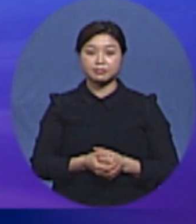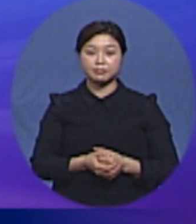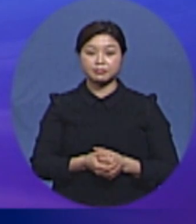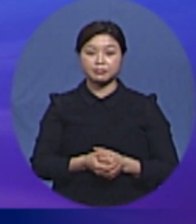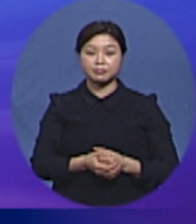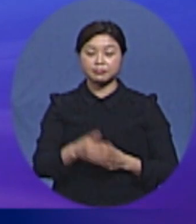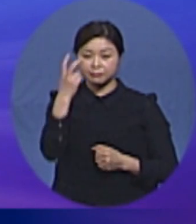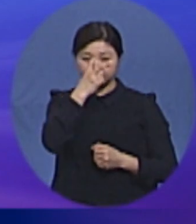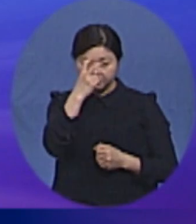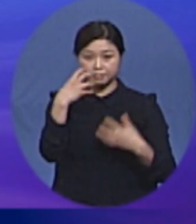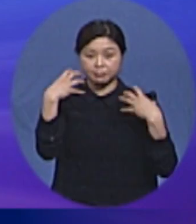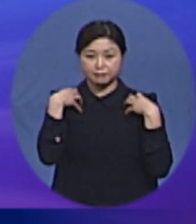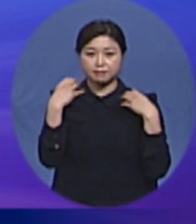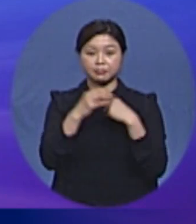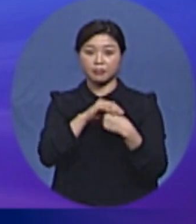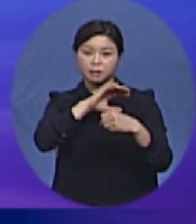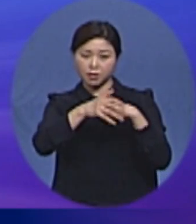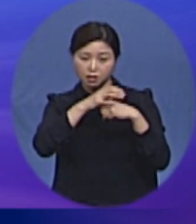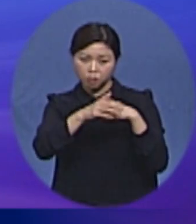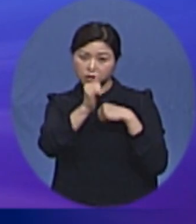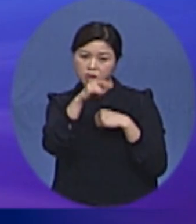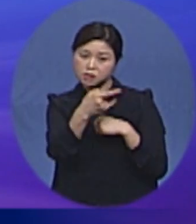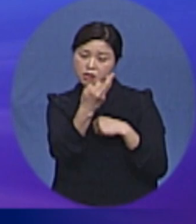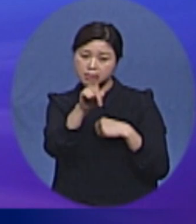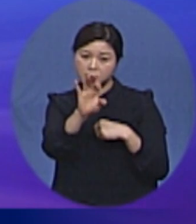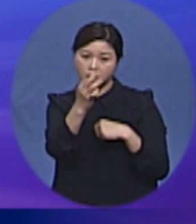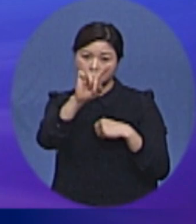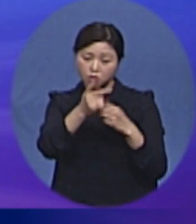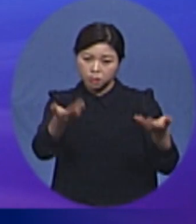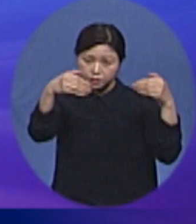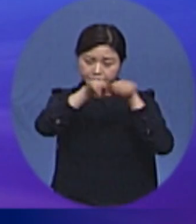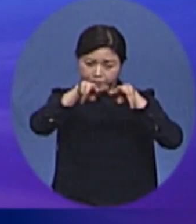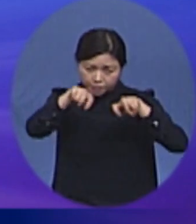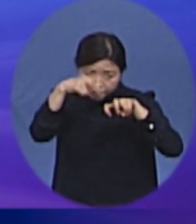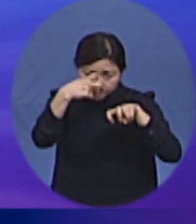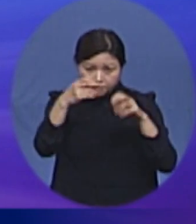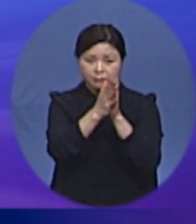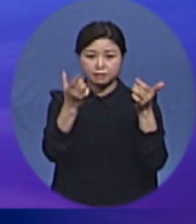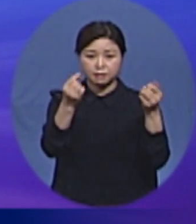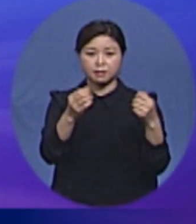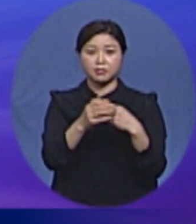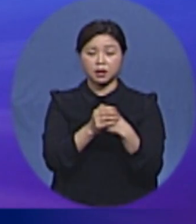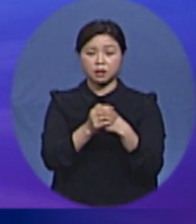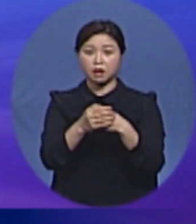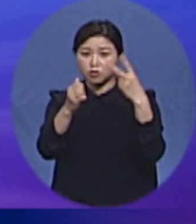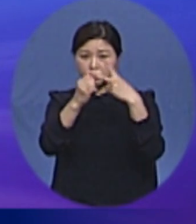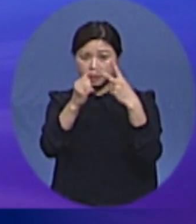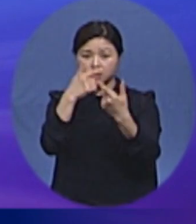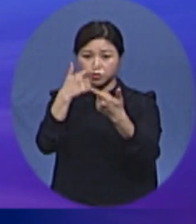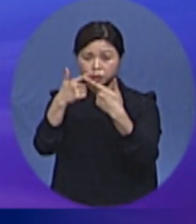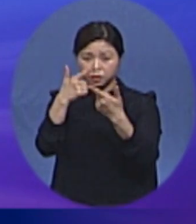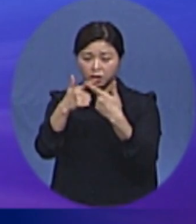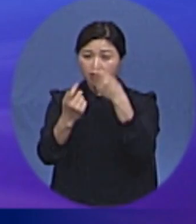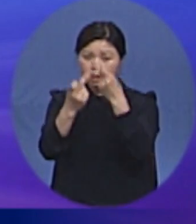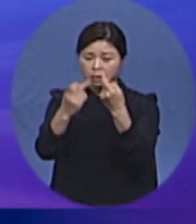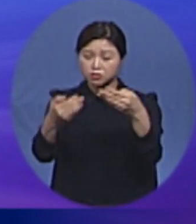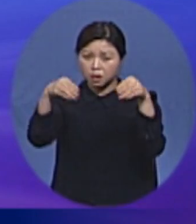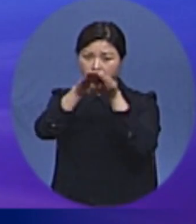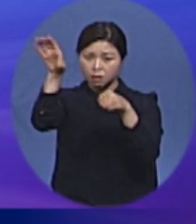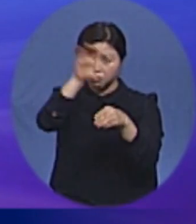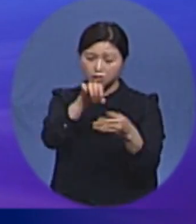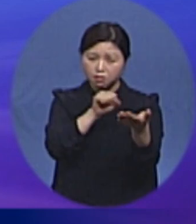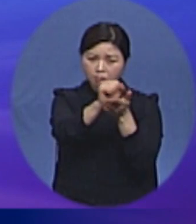검찰이 대구시립 희망원에 대한 본격적인 수사에 들어갔습니다. 검찰은 제2의 부산 형제복지원 사건이 되지 않도록 이 철저한